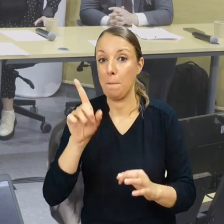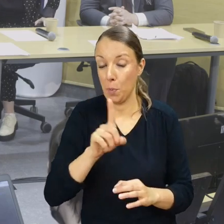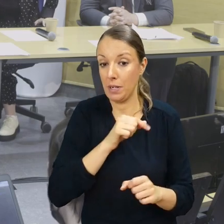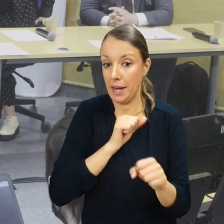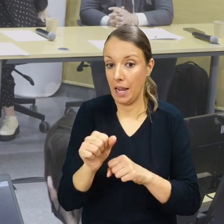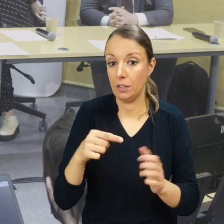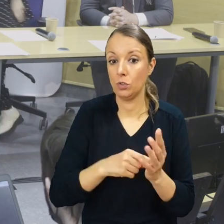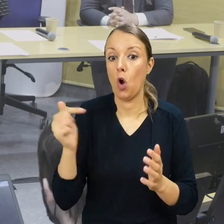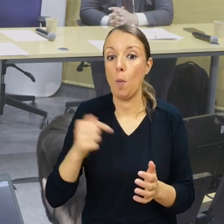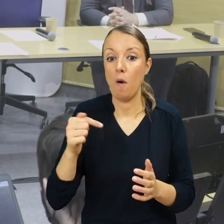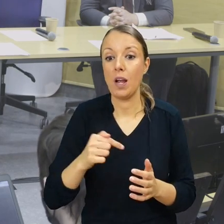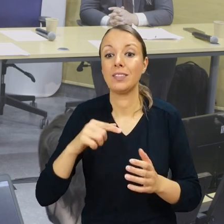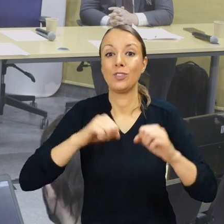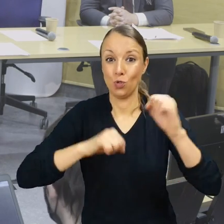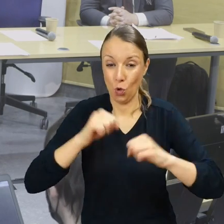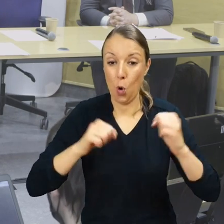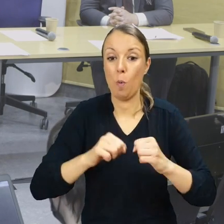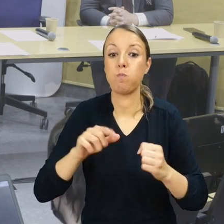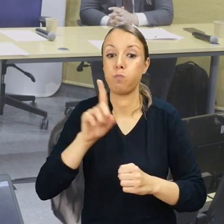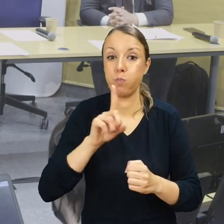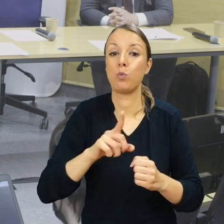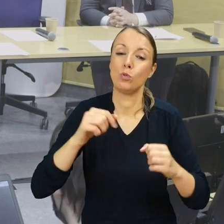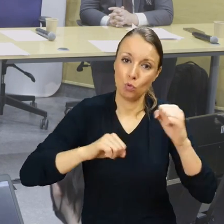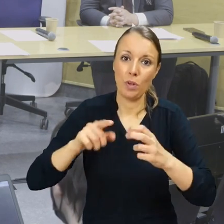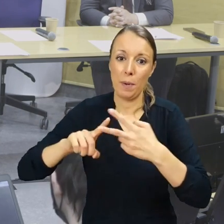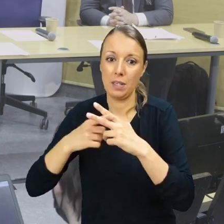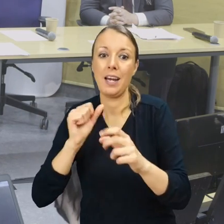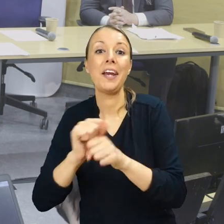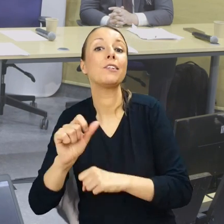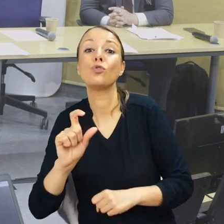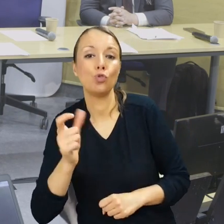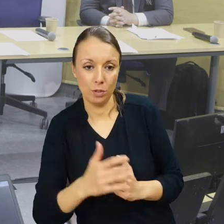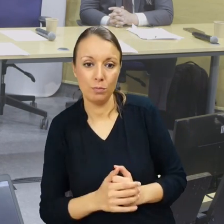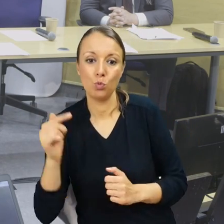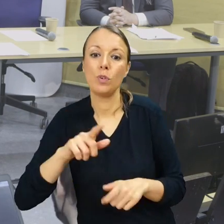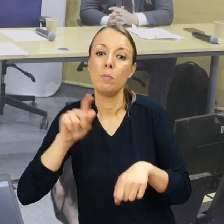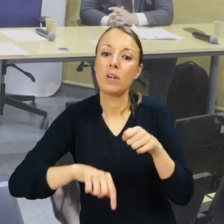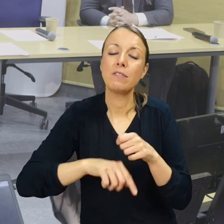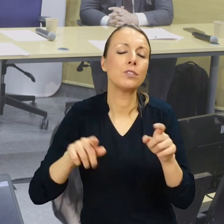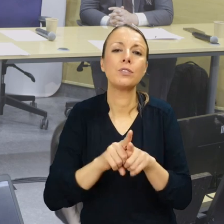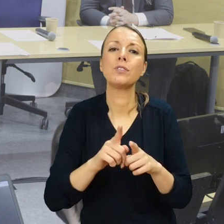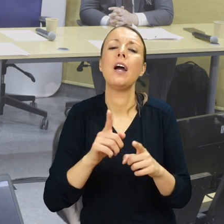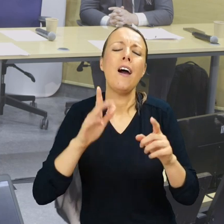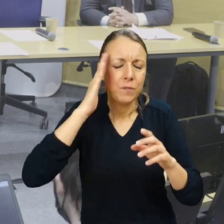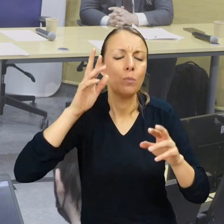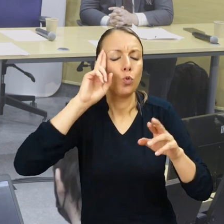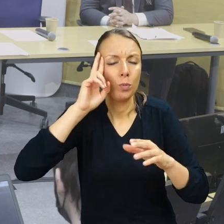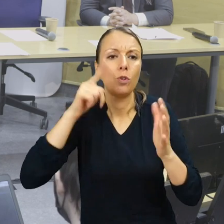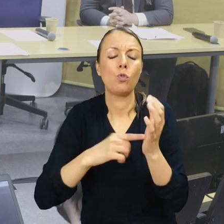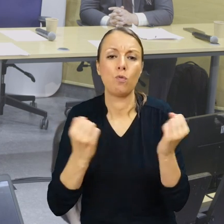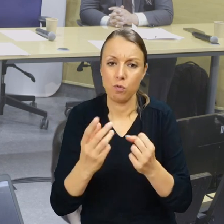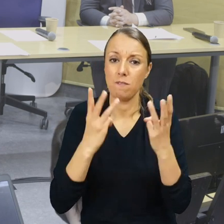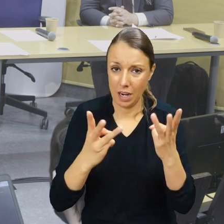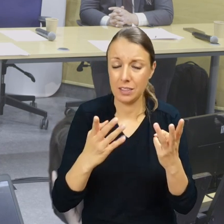sądu administracyjnego jest rzeczywiście sprawdzić, czy informacja, niezależnie od tego, że to jest układ znaczący, zrozumiały i tak dalej, posiada